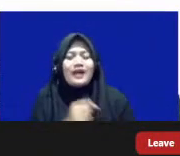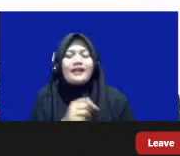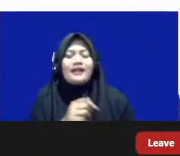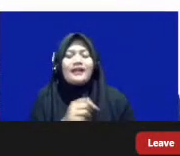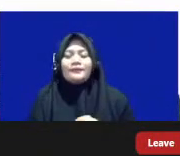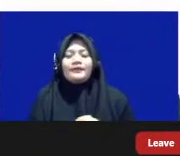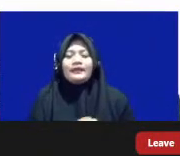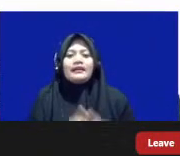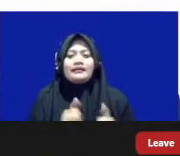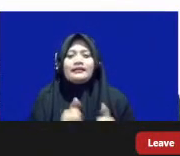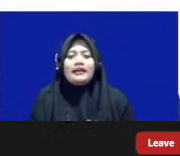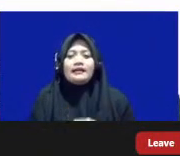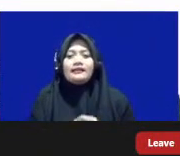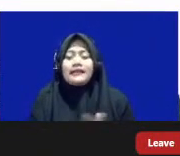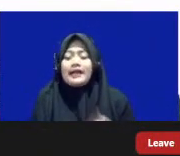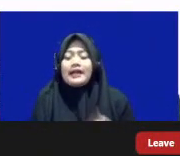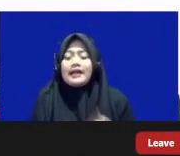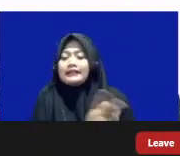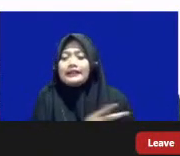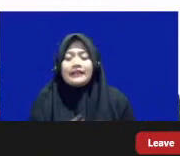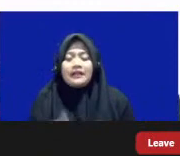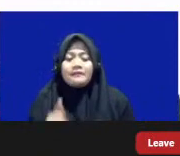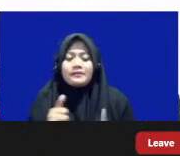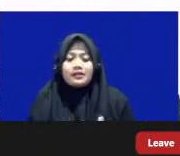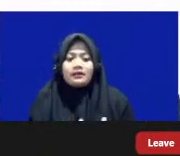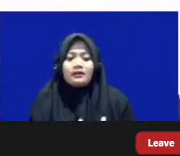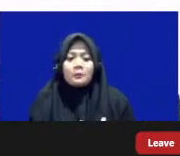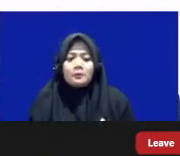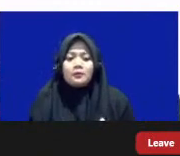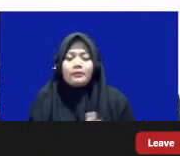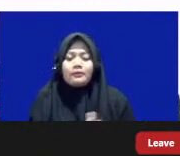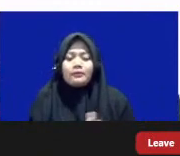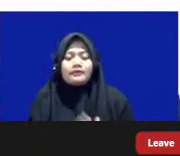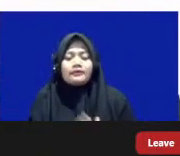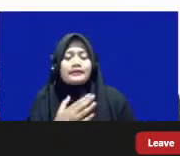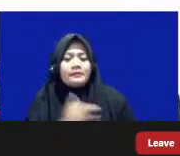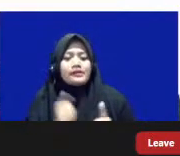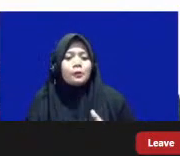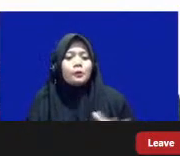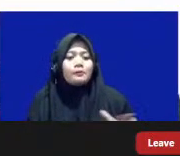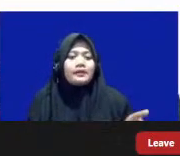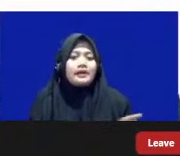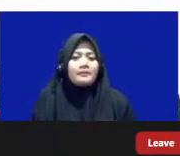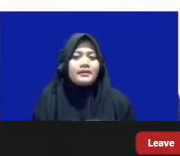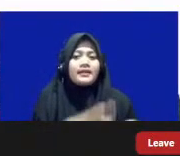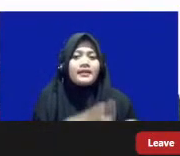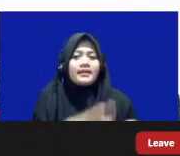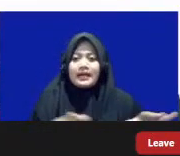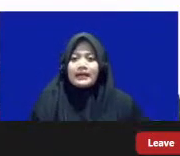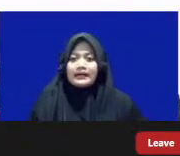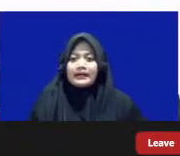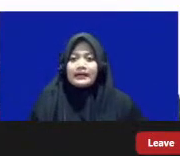juga bisa dan saya juga bisa mendampingi anak-anak juga di sana.